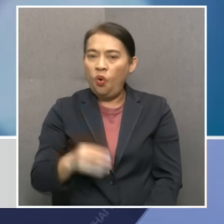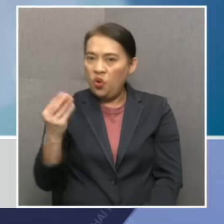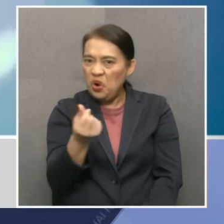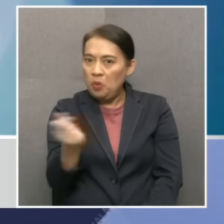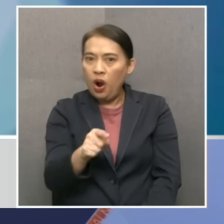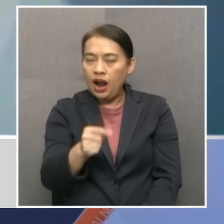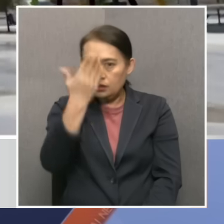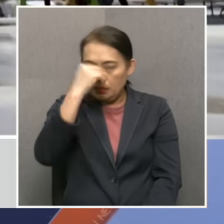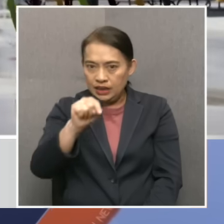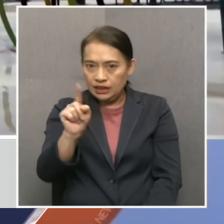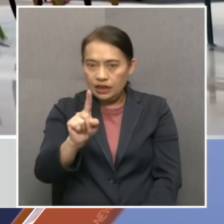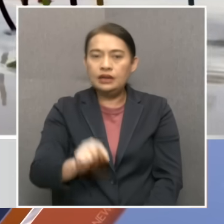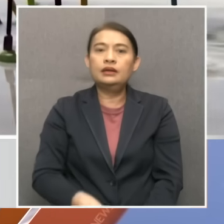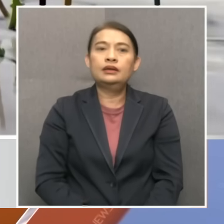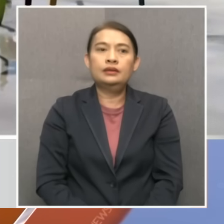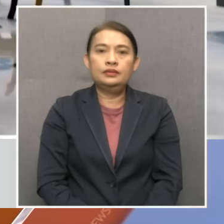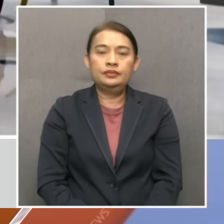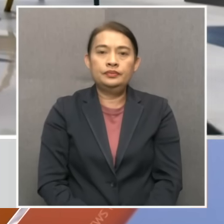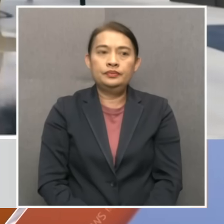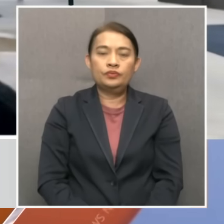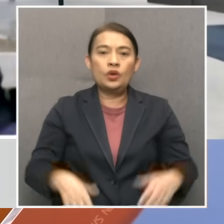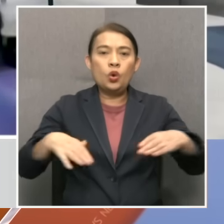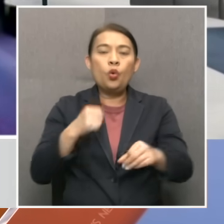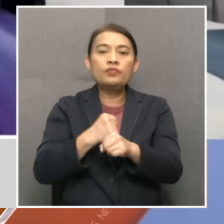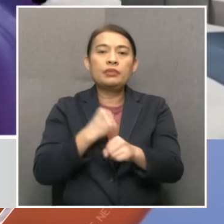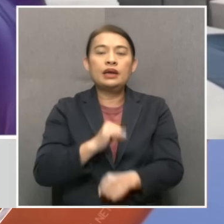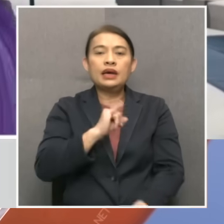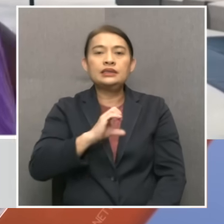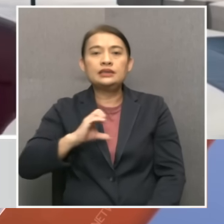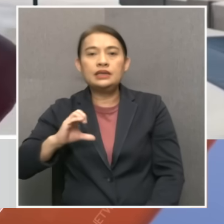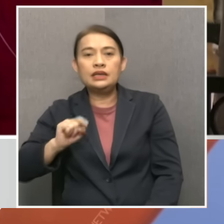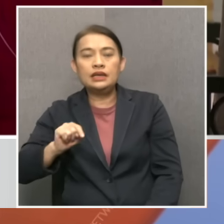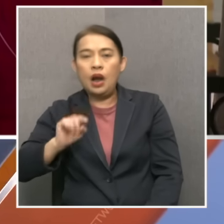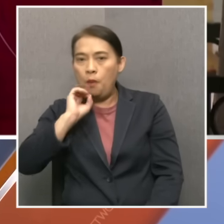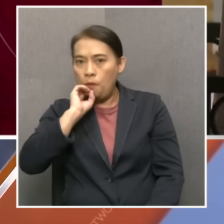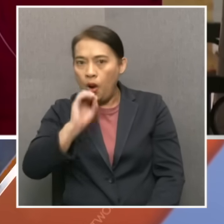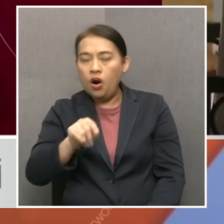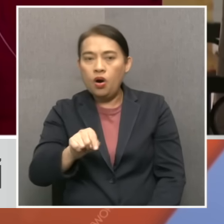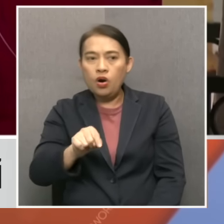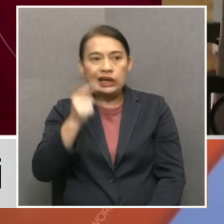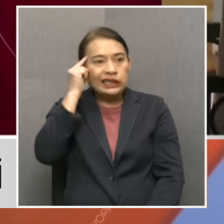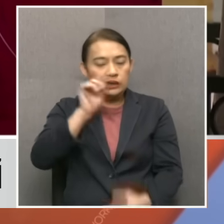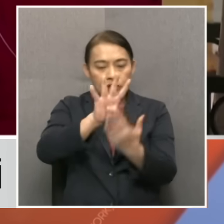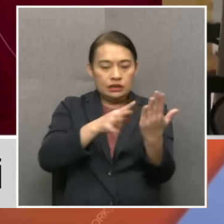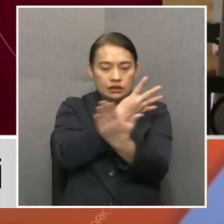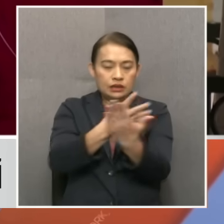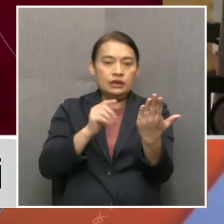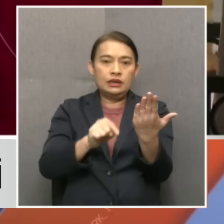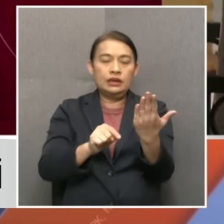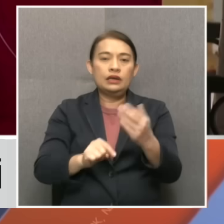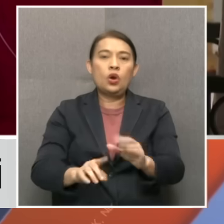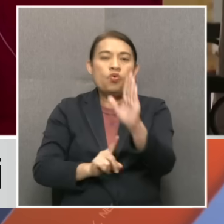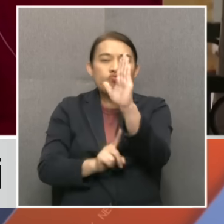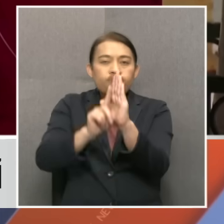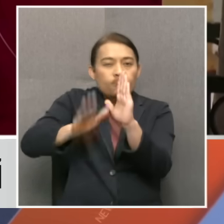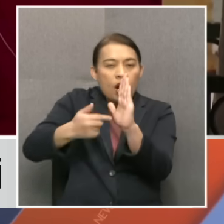ติเนี่ยนะครับทางคณะทำงาน IPCC เขาคาดการว่าอุณหภูมิเนี่ยภายใน5ปีเนี่ยนะครับ